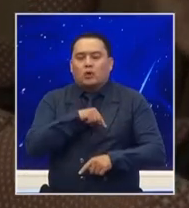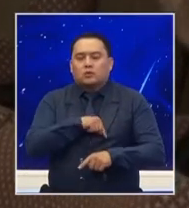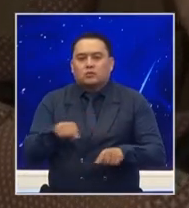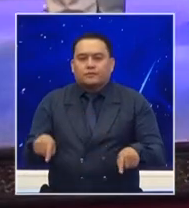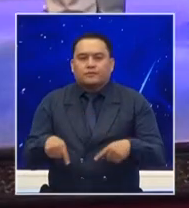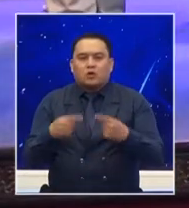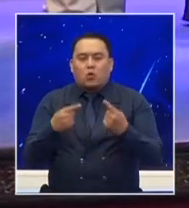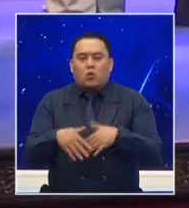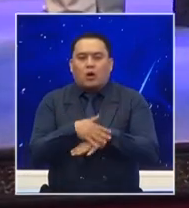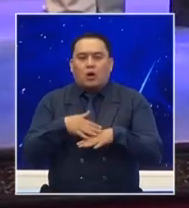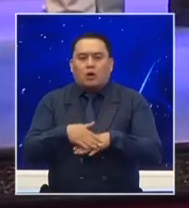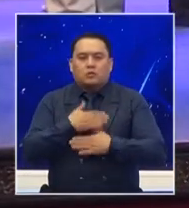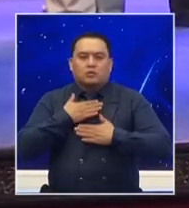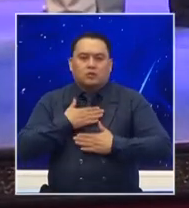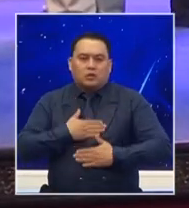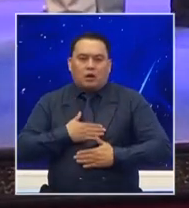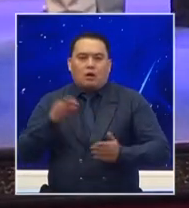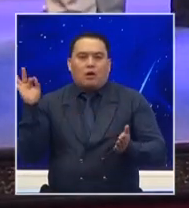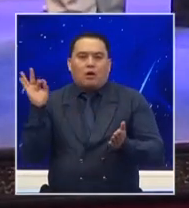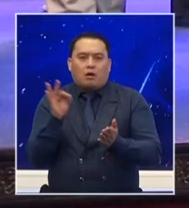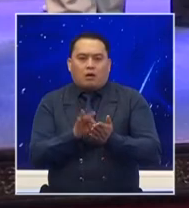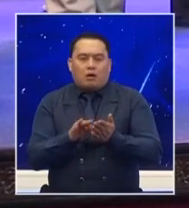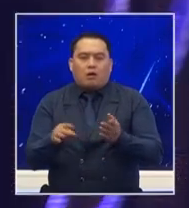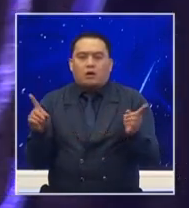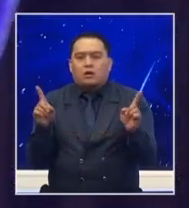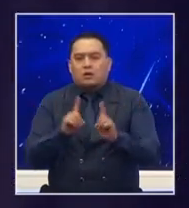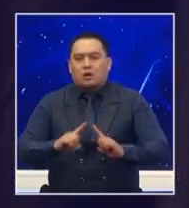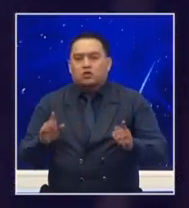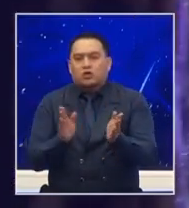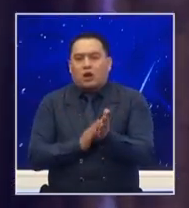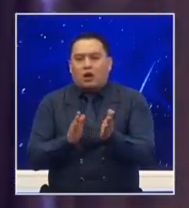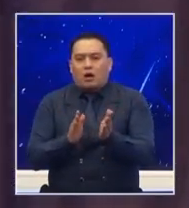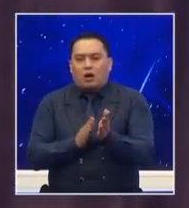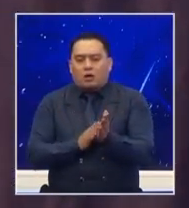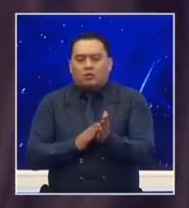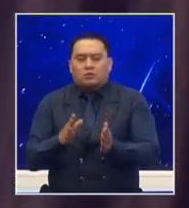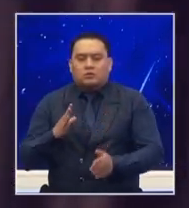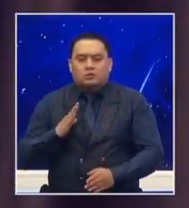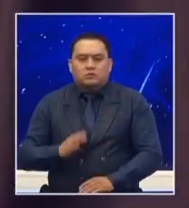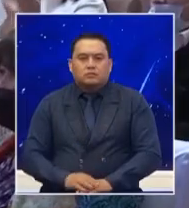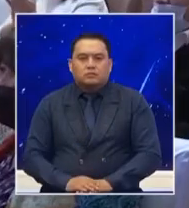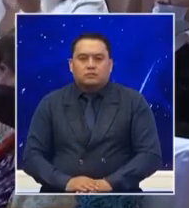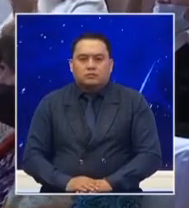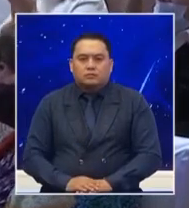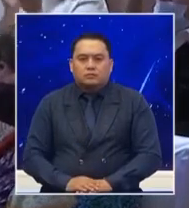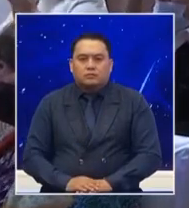көңілінен шығу. Мақсат межесіне жеткен актерлерге халық ерекше ықылас танытты, тік тұрып қошемет көрсетті.